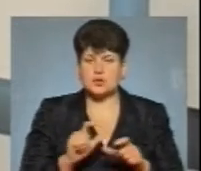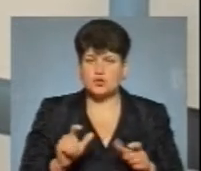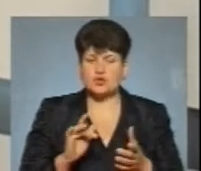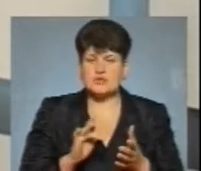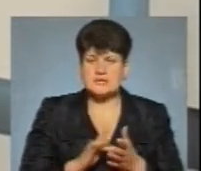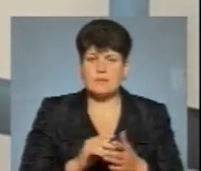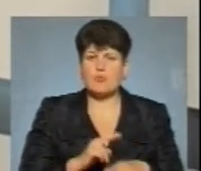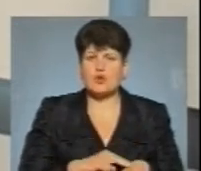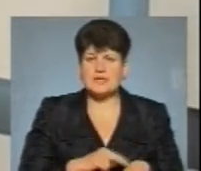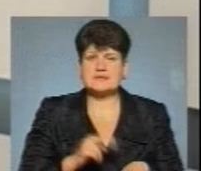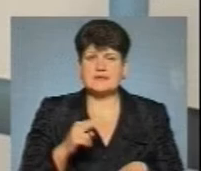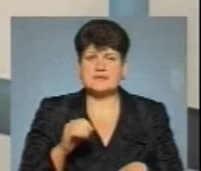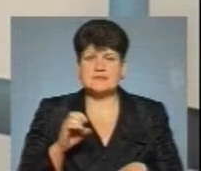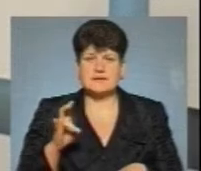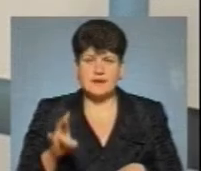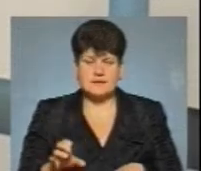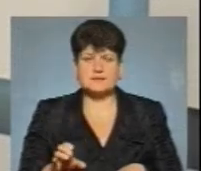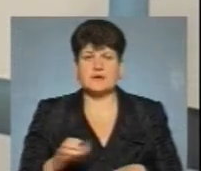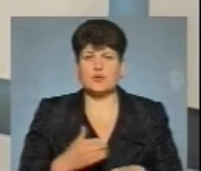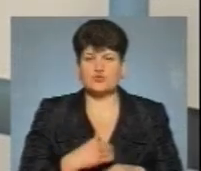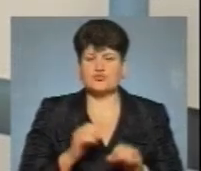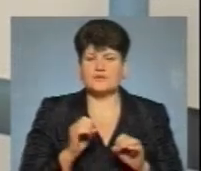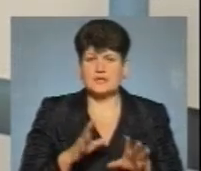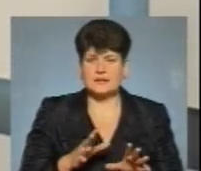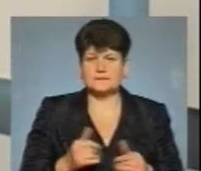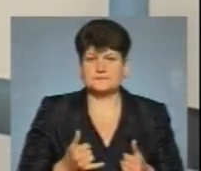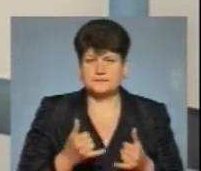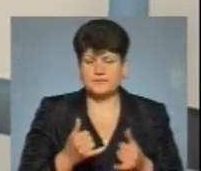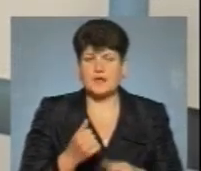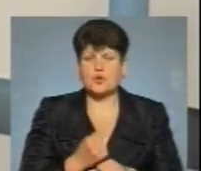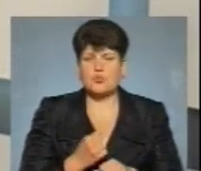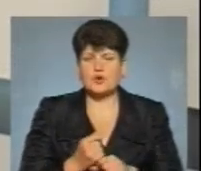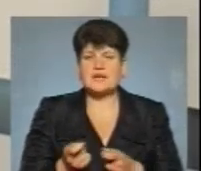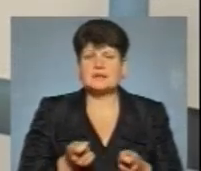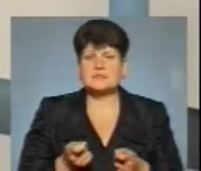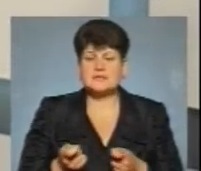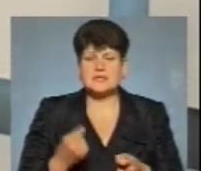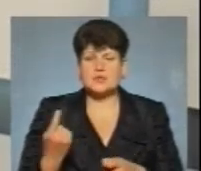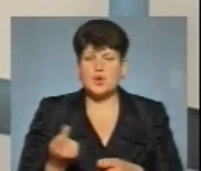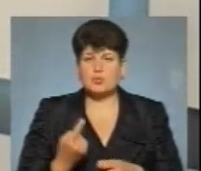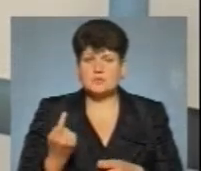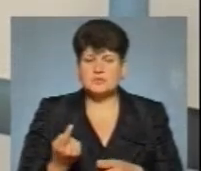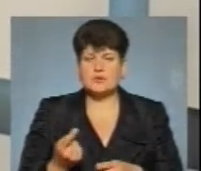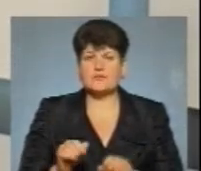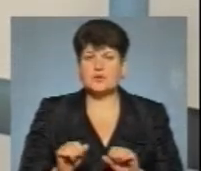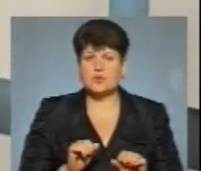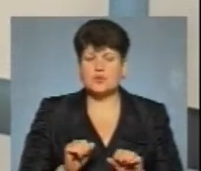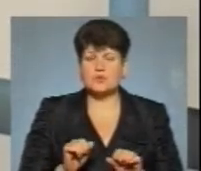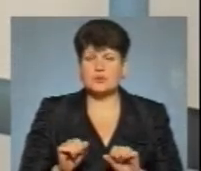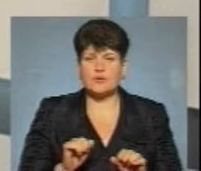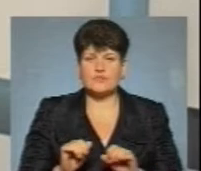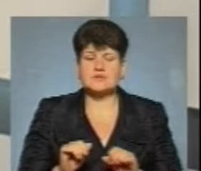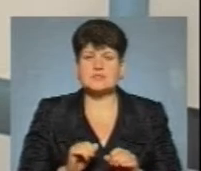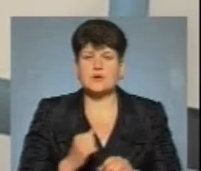з поліції, ДСНС. Я хочу віддати належне роботі адміністрації обласної, тому що відкориговується конкретна робота